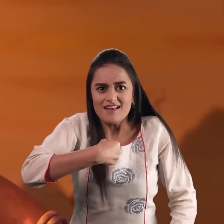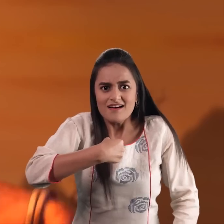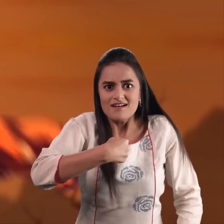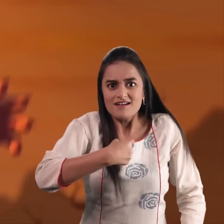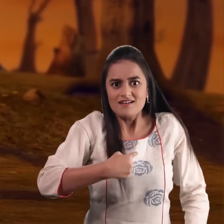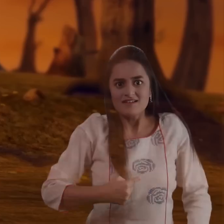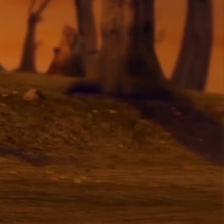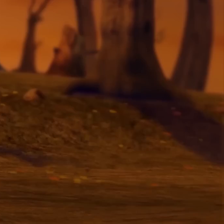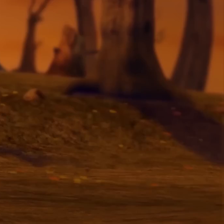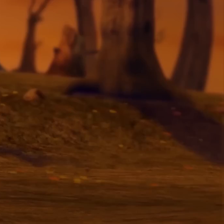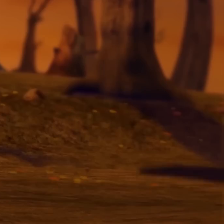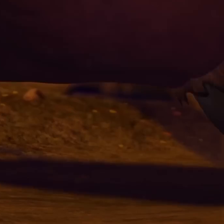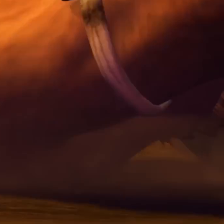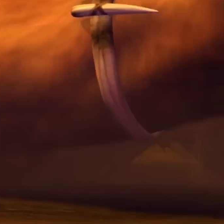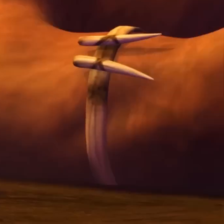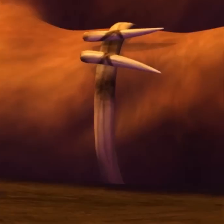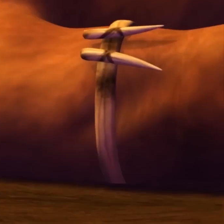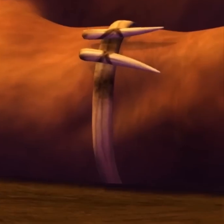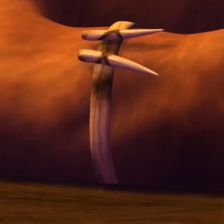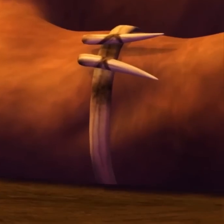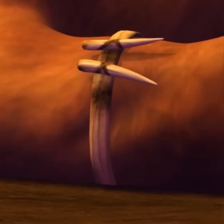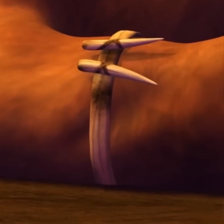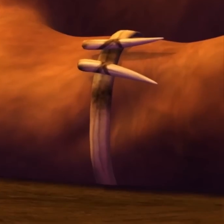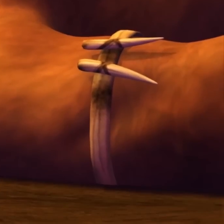किया है।